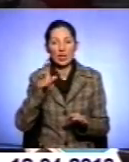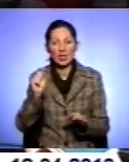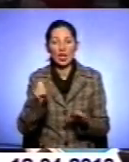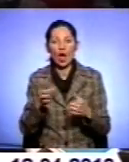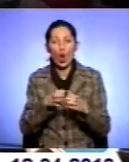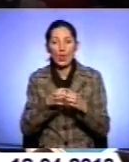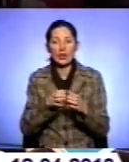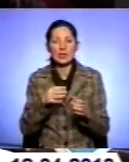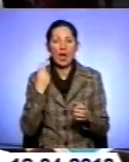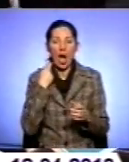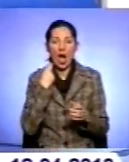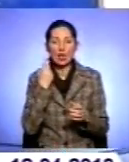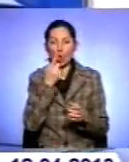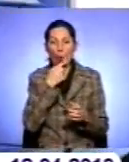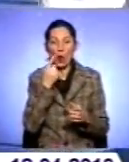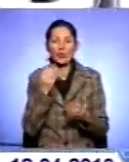англомовних фільмів.